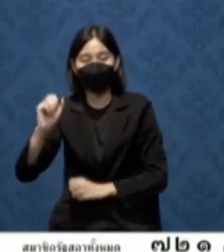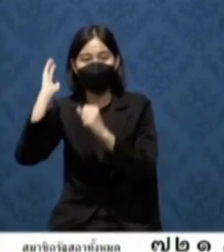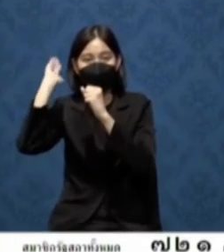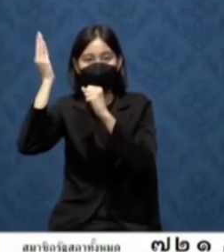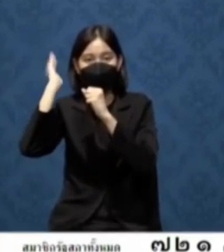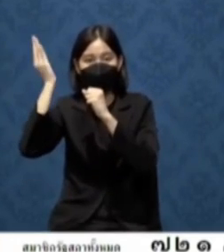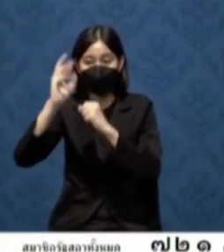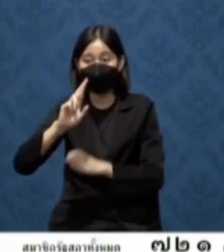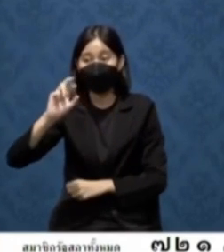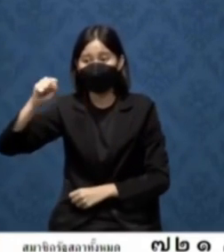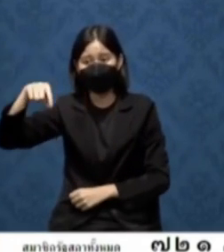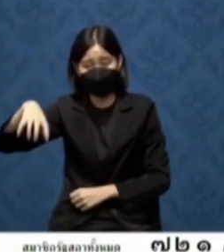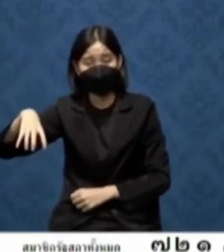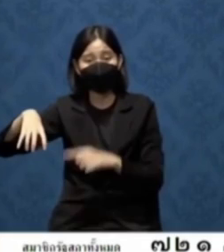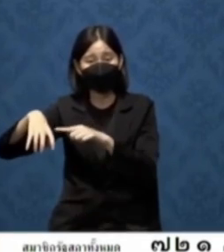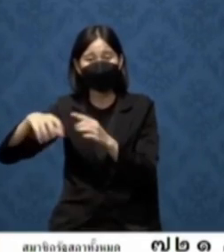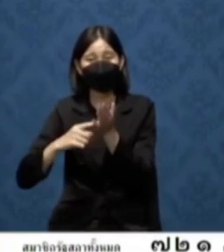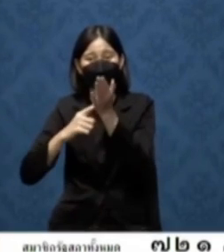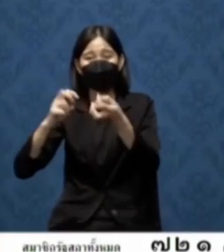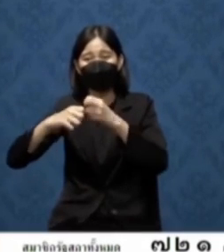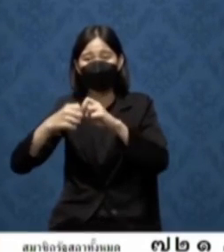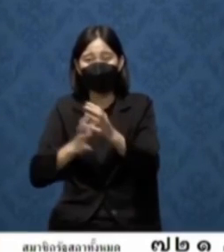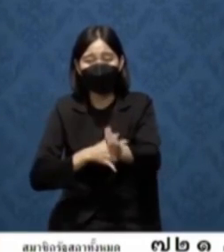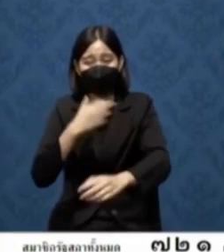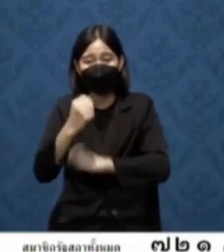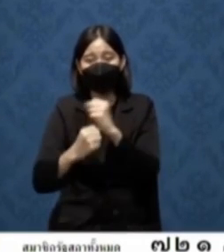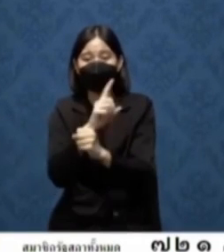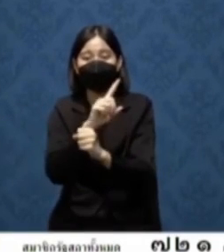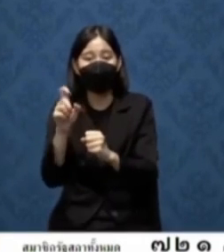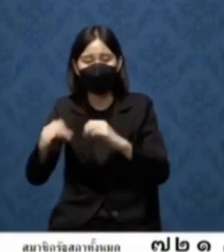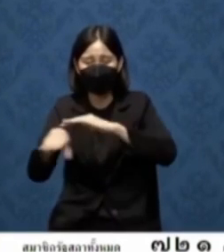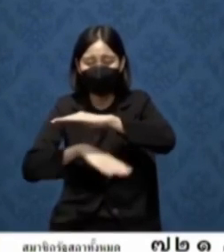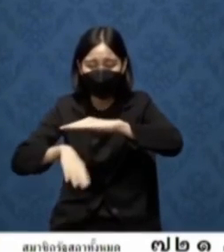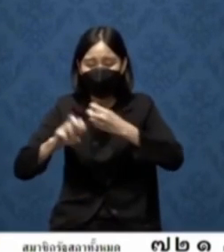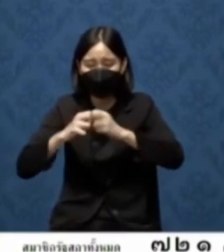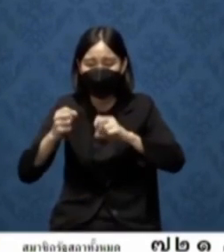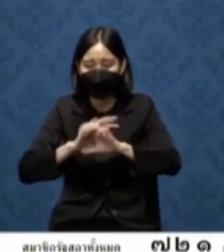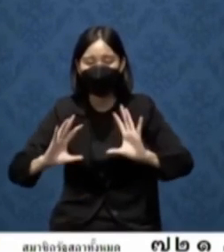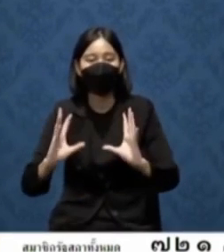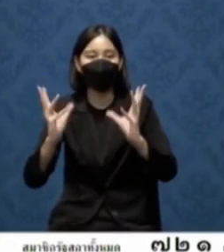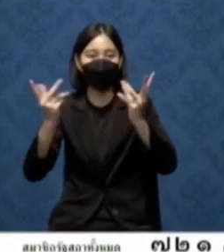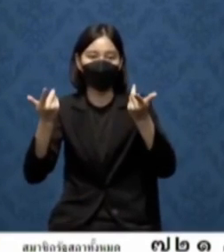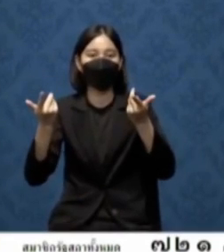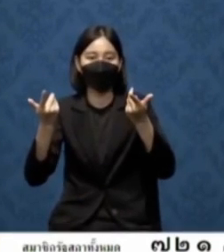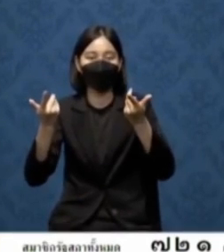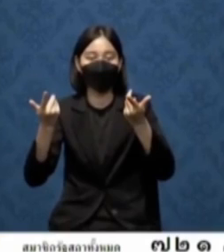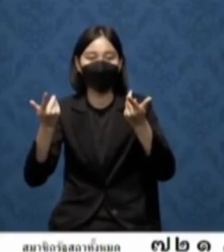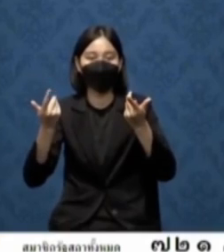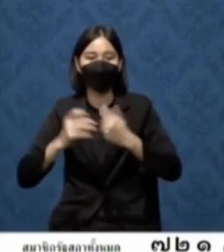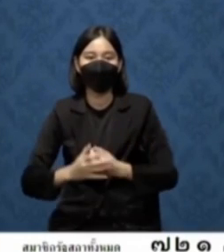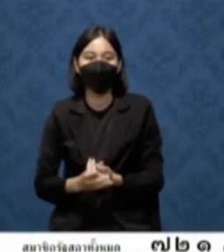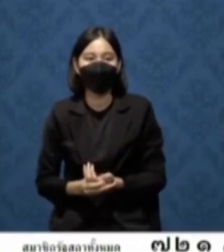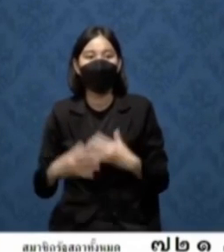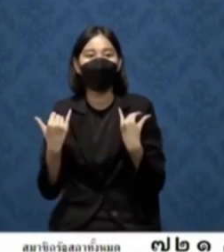ในสภาถึงจะแก้ปัญหาได้อีกกี่ร้อยปีเราจะแก้ปัญหาพื้นฐานอย่างนี้ได้หมดจากประเทศไทย